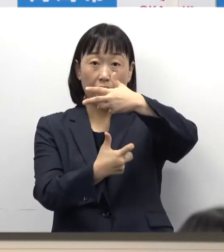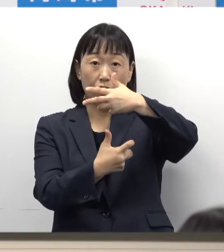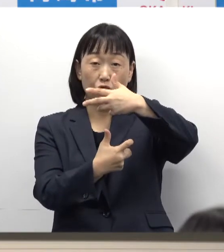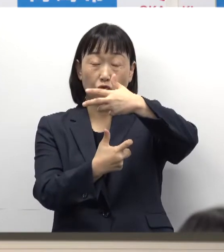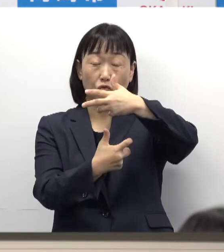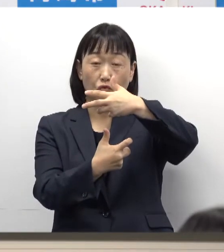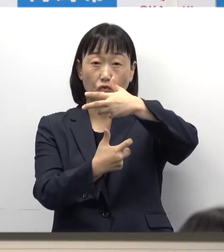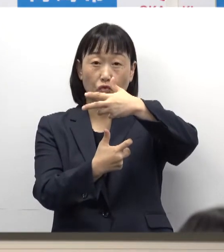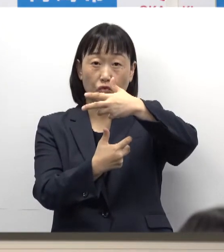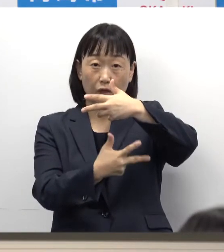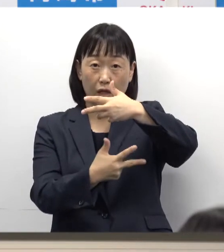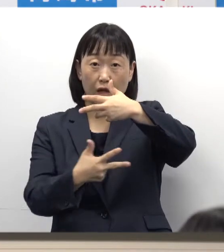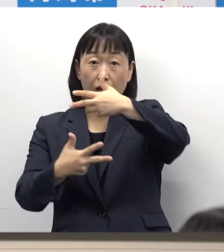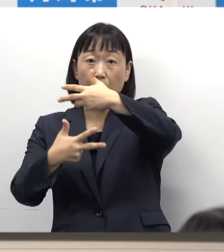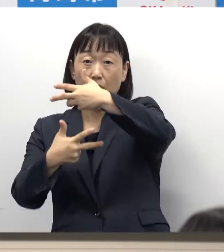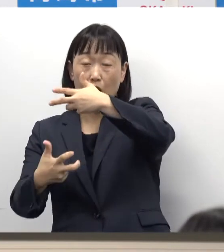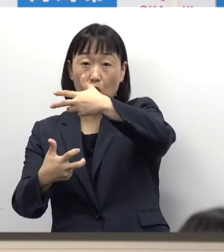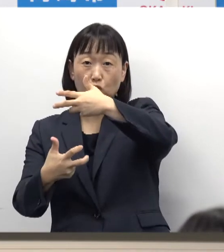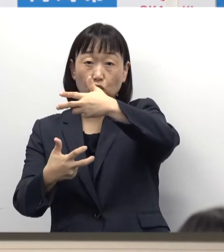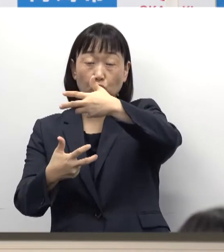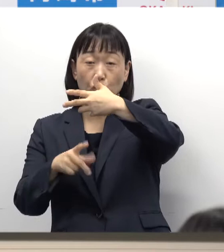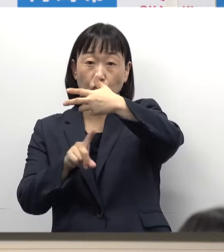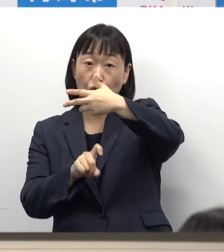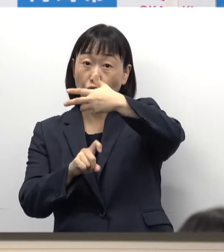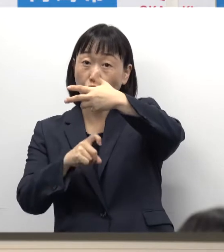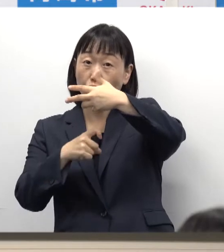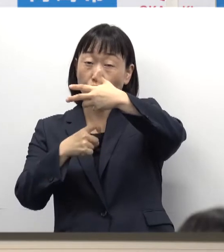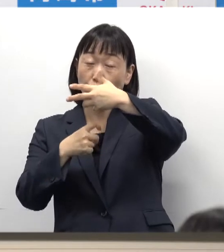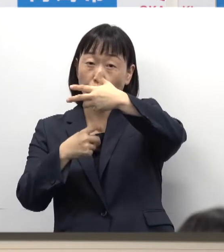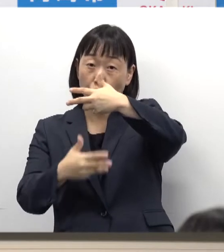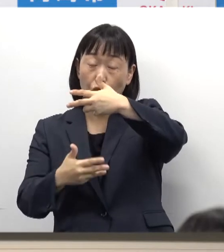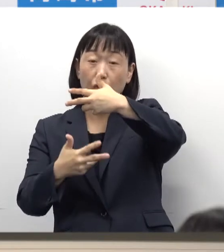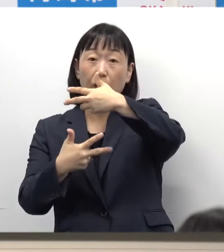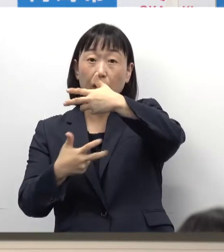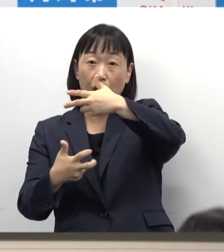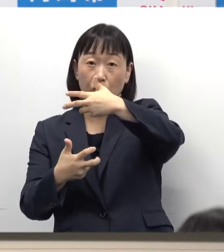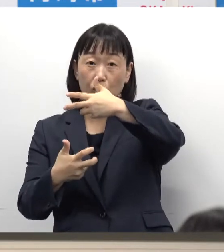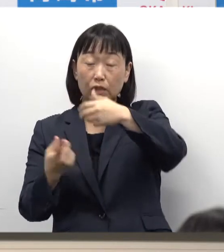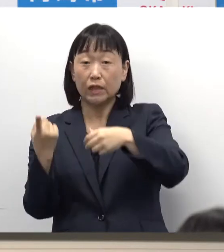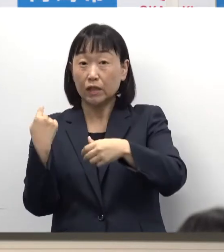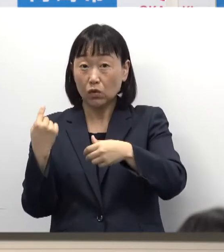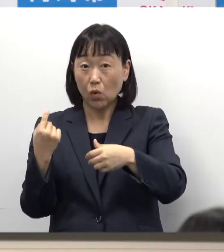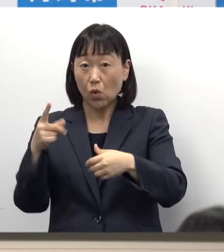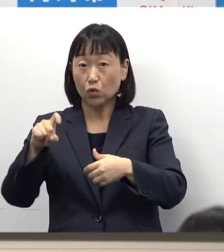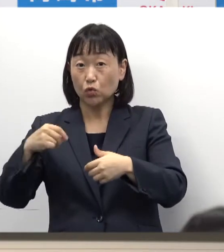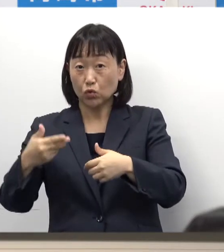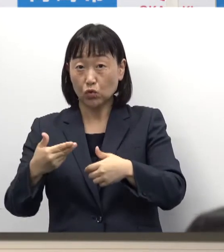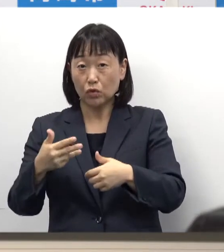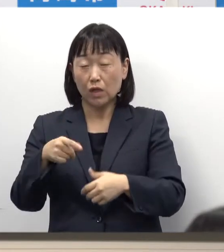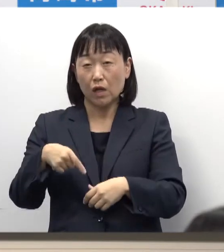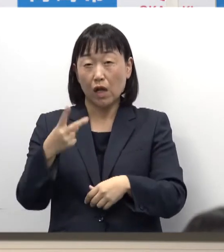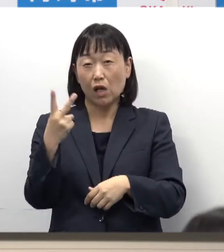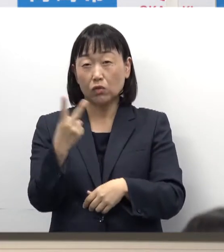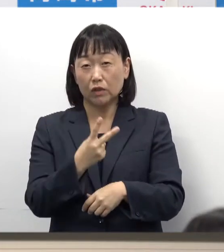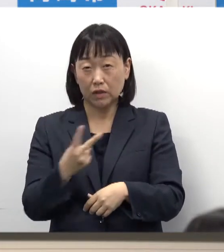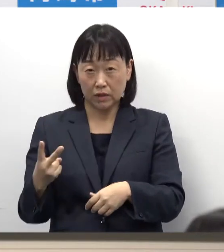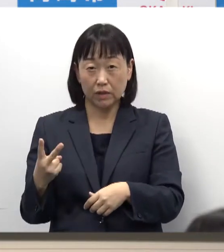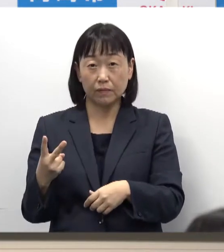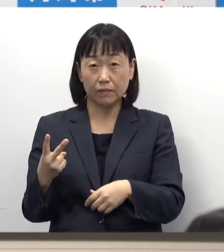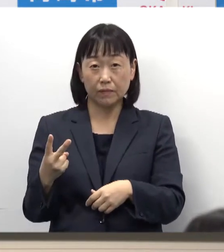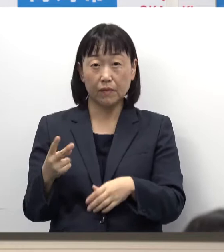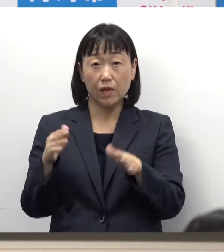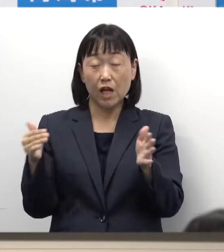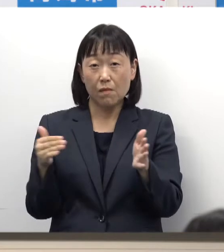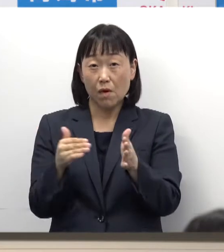人そして昨日19日には過去最多の100人の感染が確認されるなどこれまでに